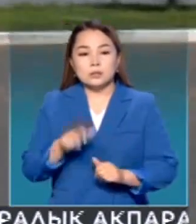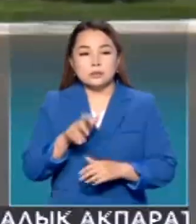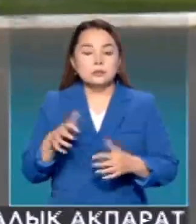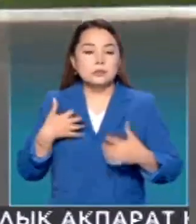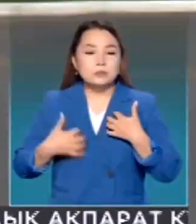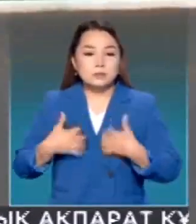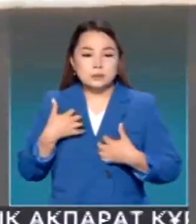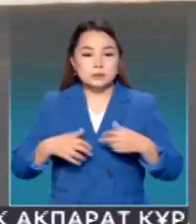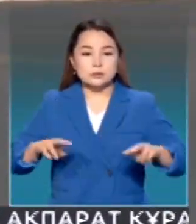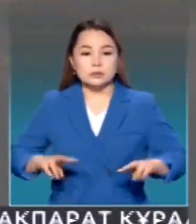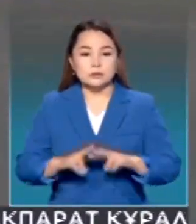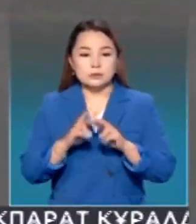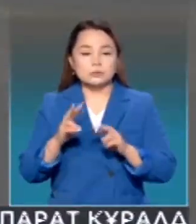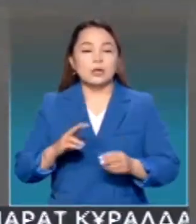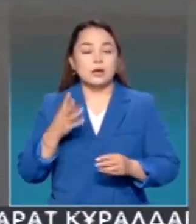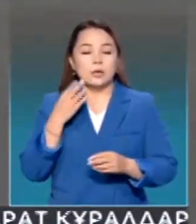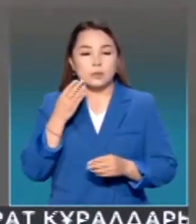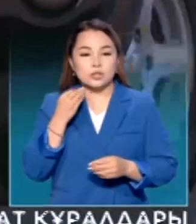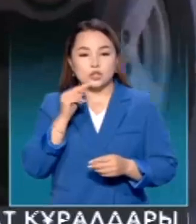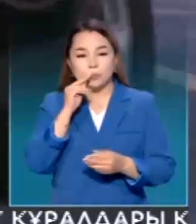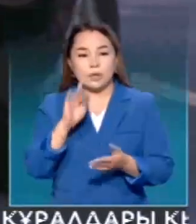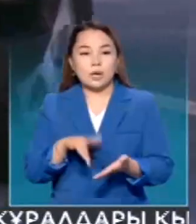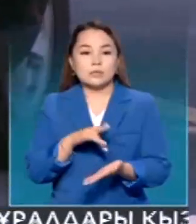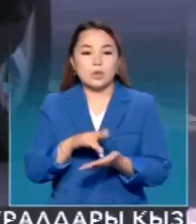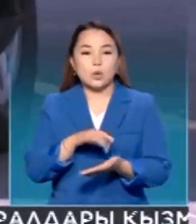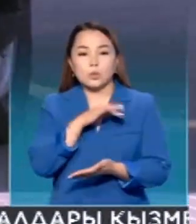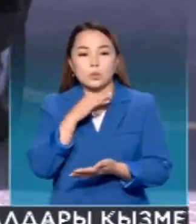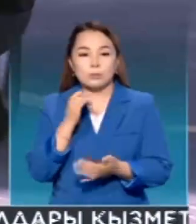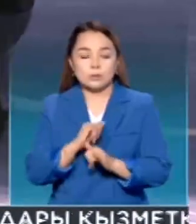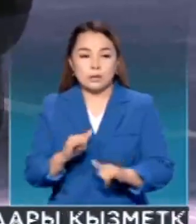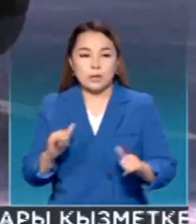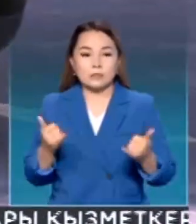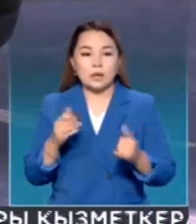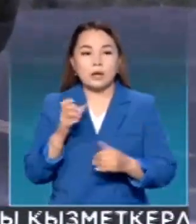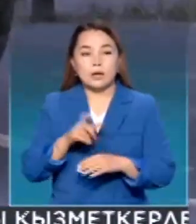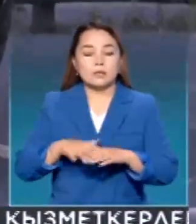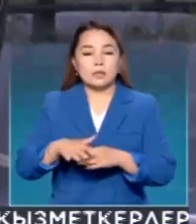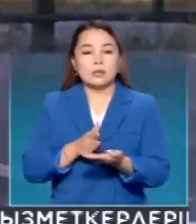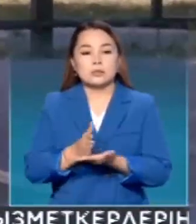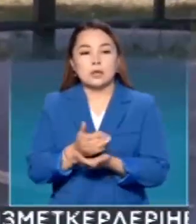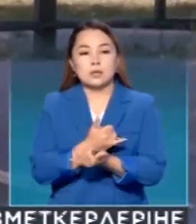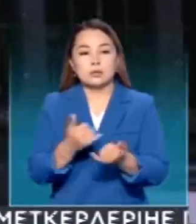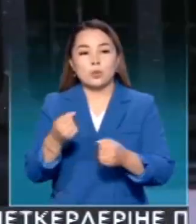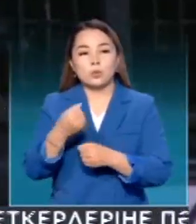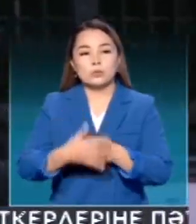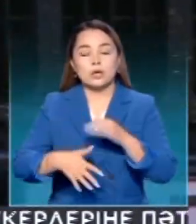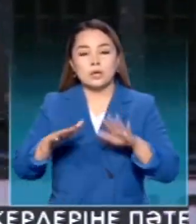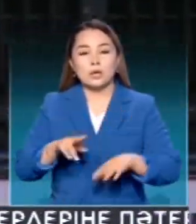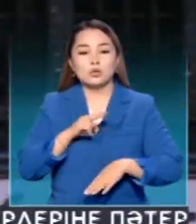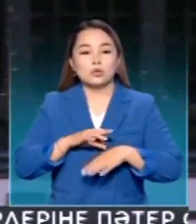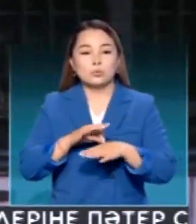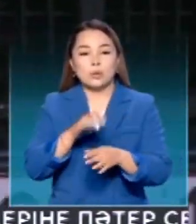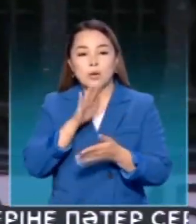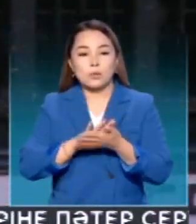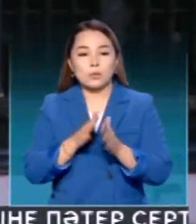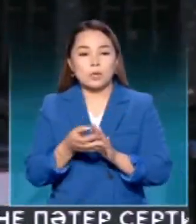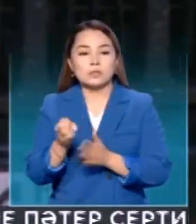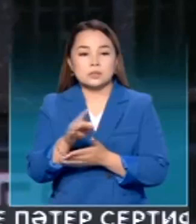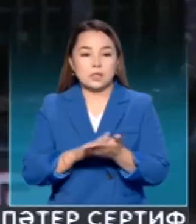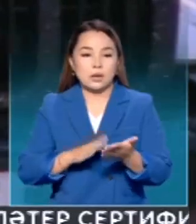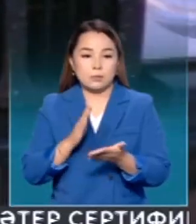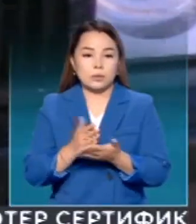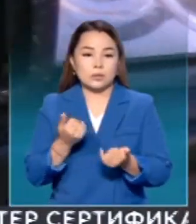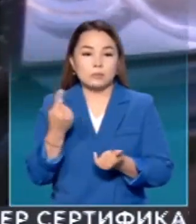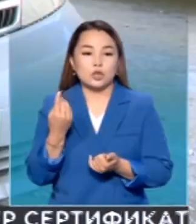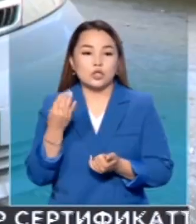қатары Астана, Алматы және Шымкент қаласында көп дейді. Сондықтан халыққа қызмет көрсету орталықтарының жұмыс уақыты ұзартылған.